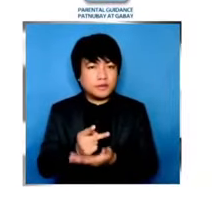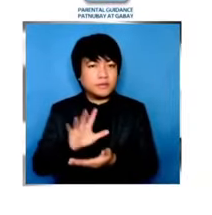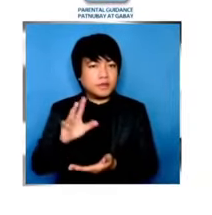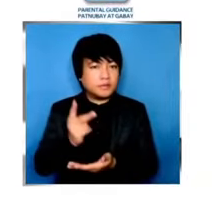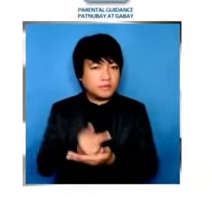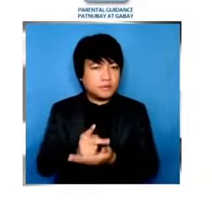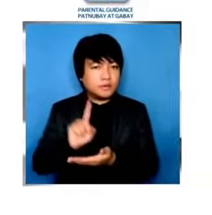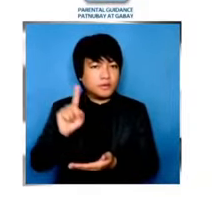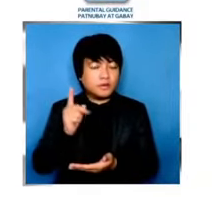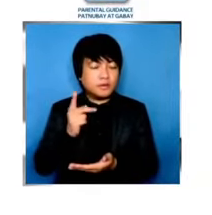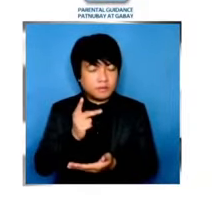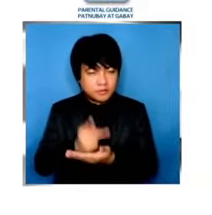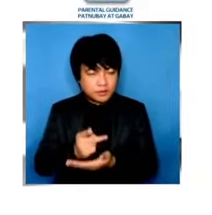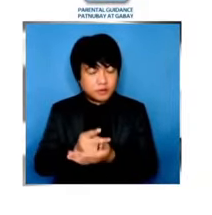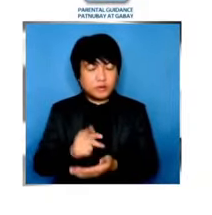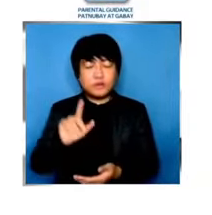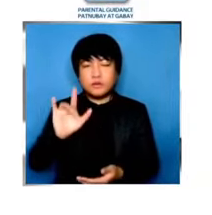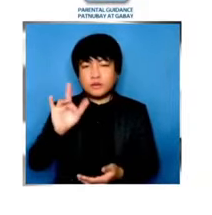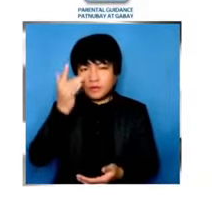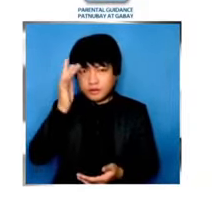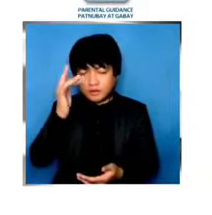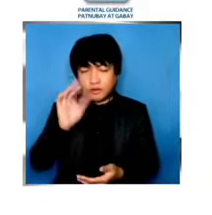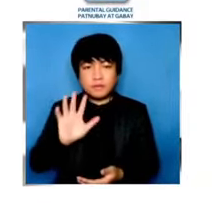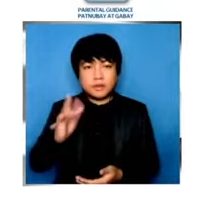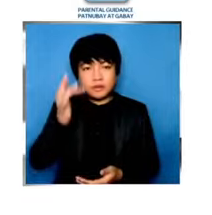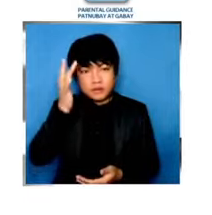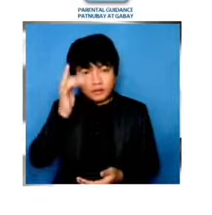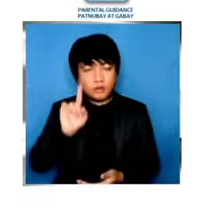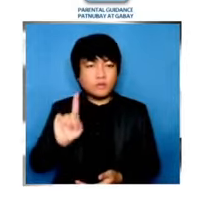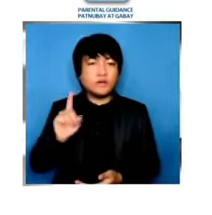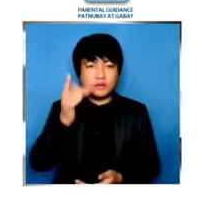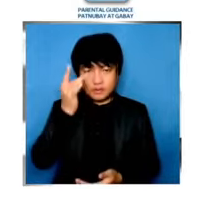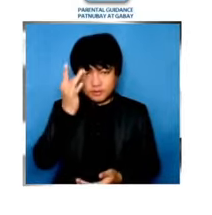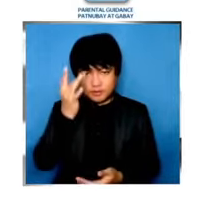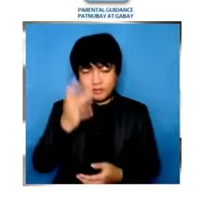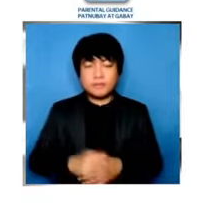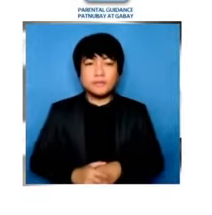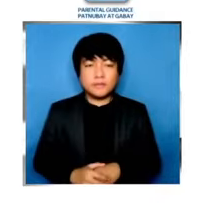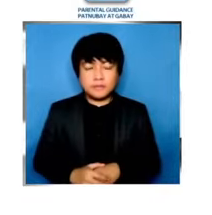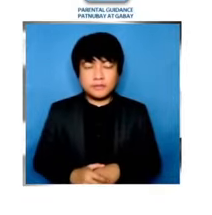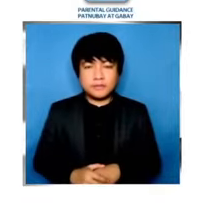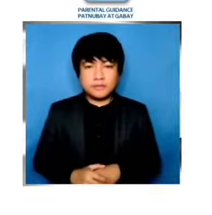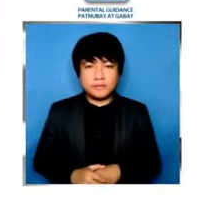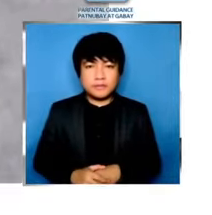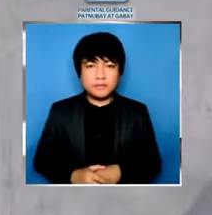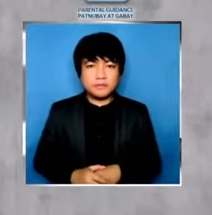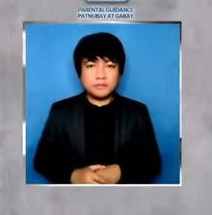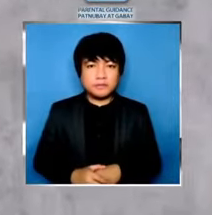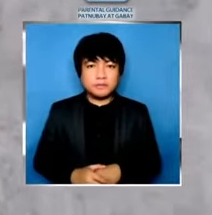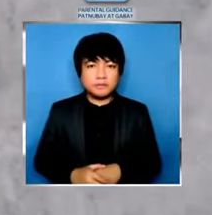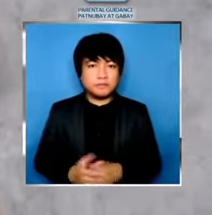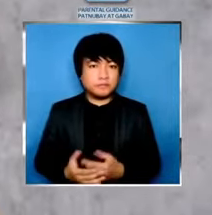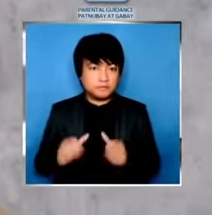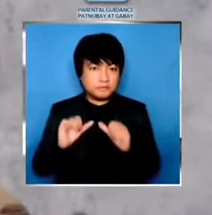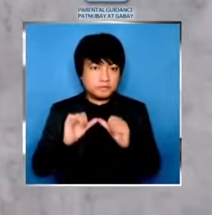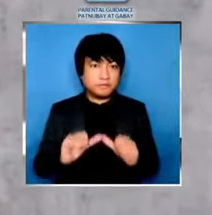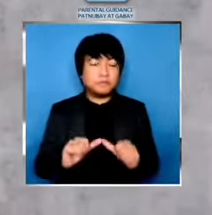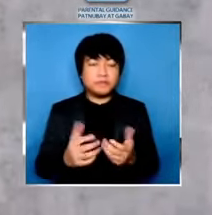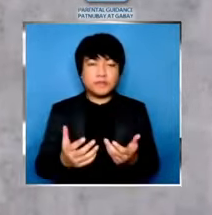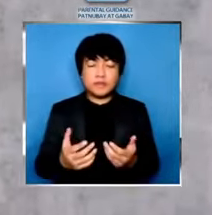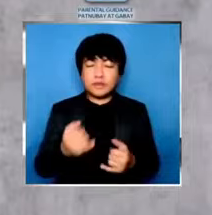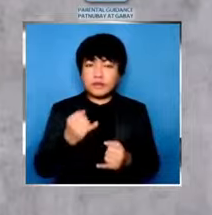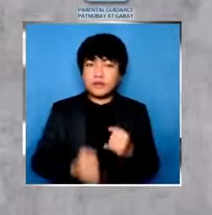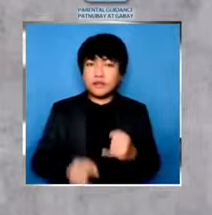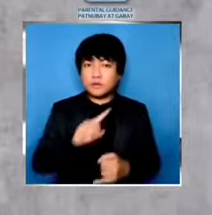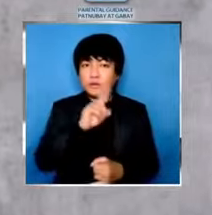25 centavos, 5 cents, at 1 centavo o mamera. May mamera pa hanggang ngayon. Ito na, magpapatuloy tayo ha sa third and last question para sa elimination